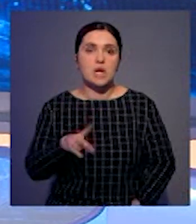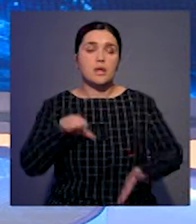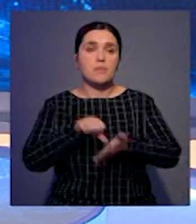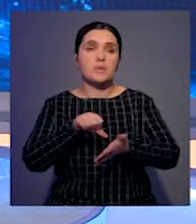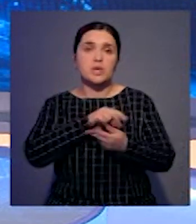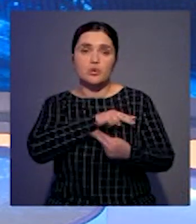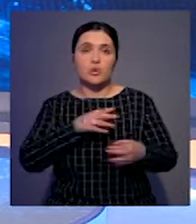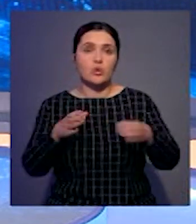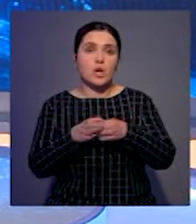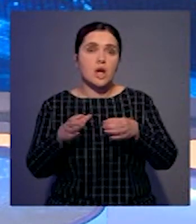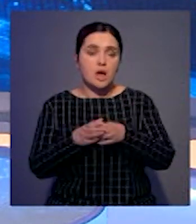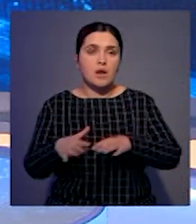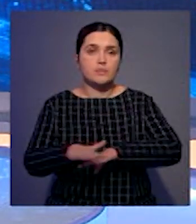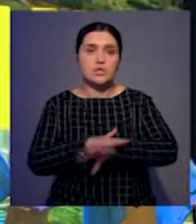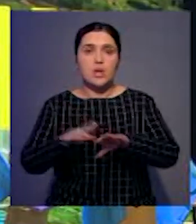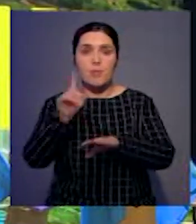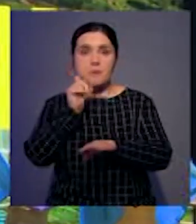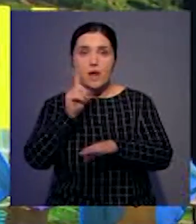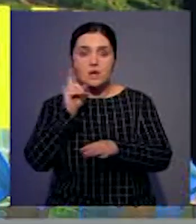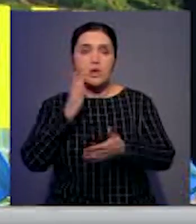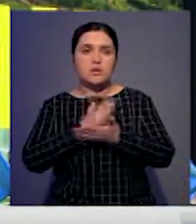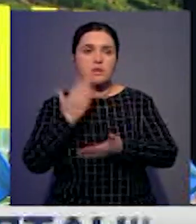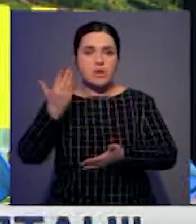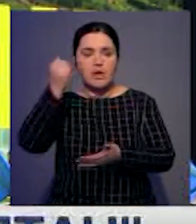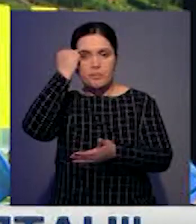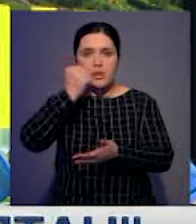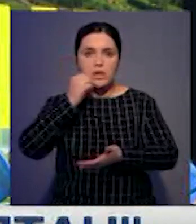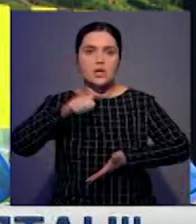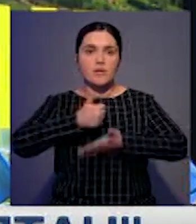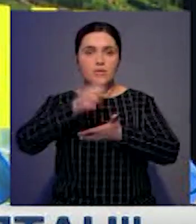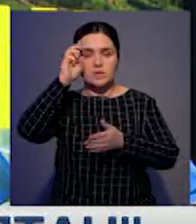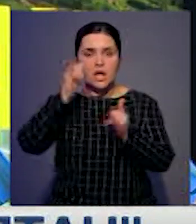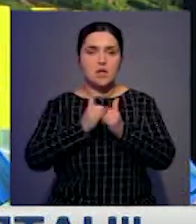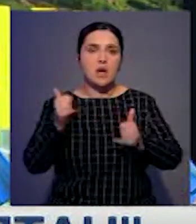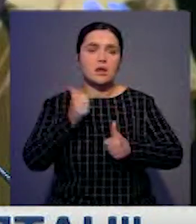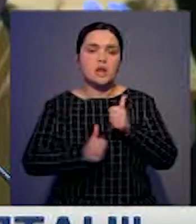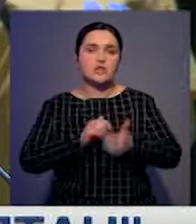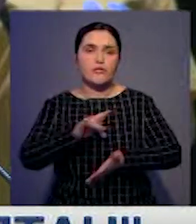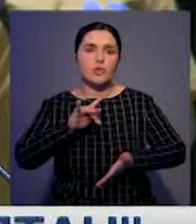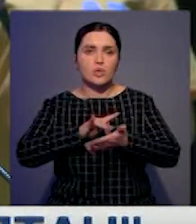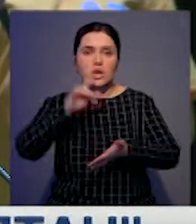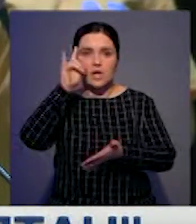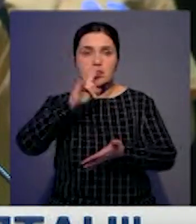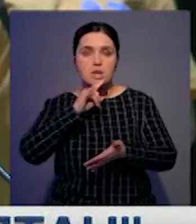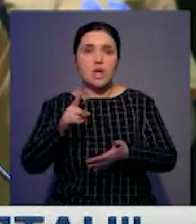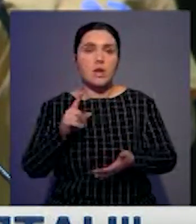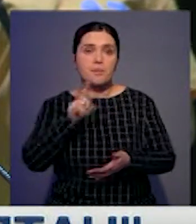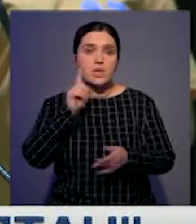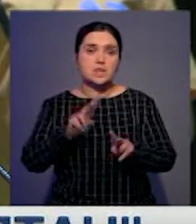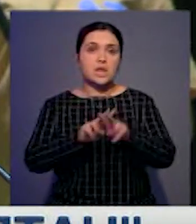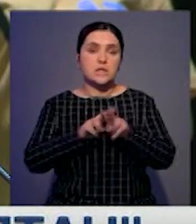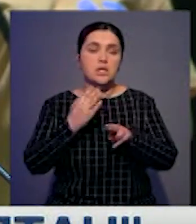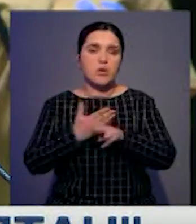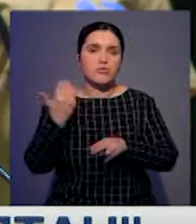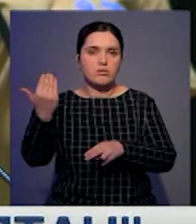Представители трудовых коллективов, общественности и молодежь отмечают особую роль лидера нации в развитии каждого региона Казахстана. Но именно